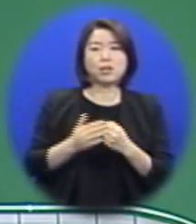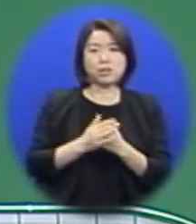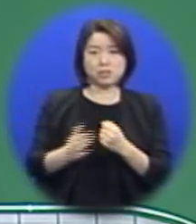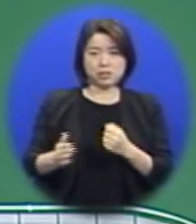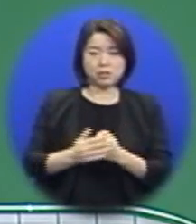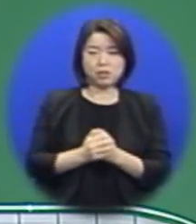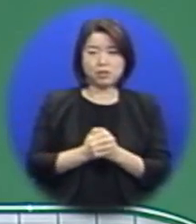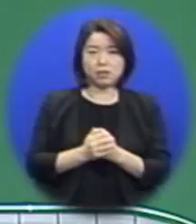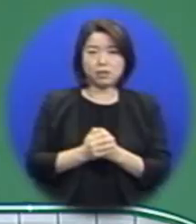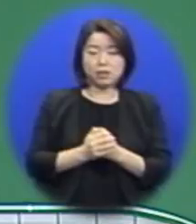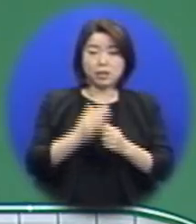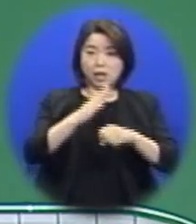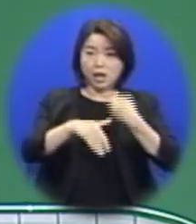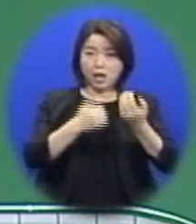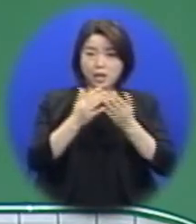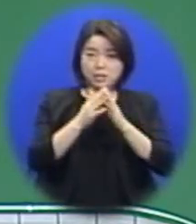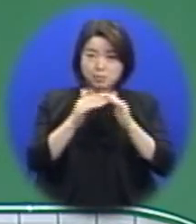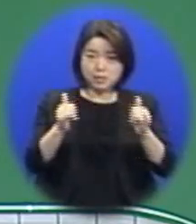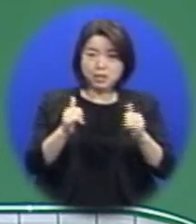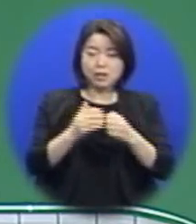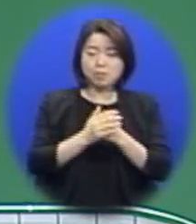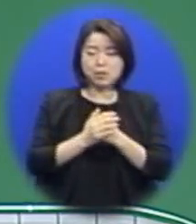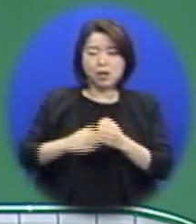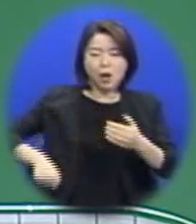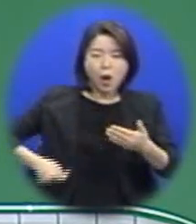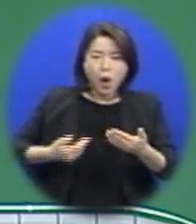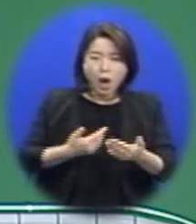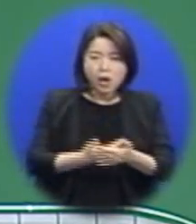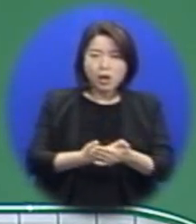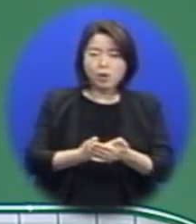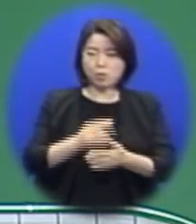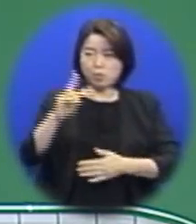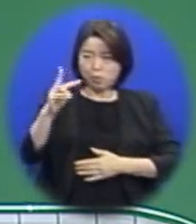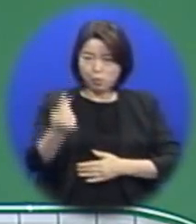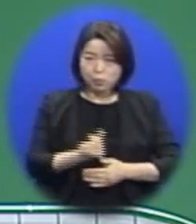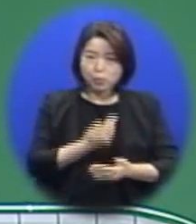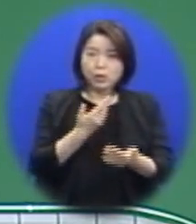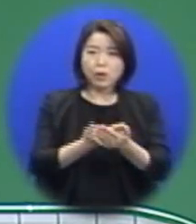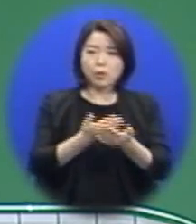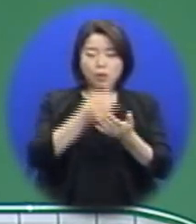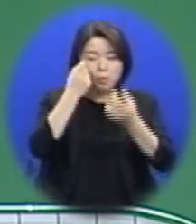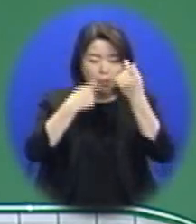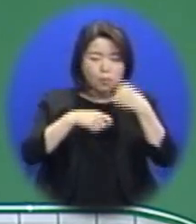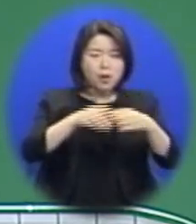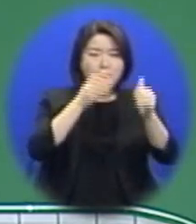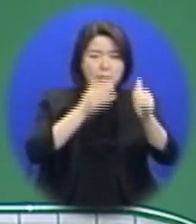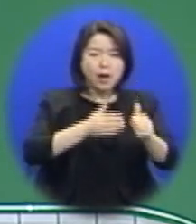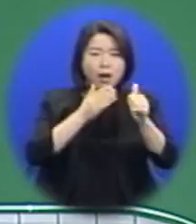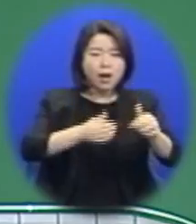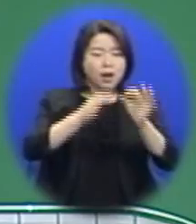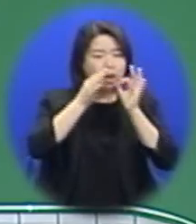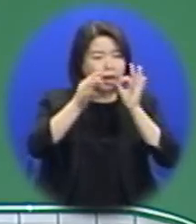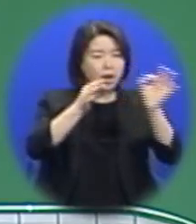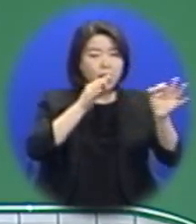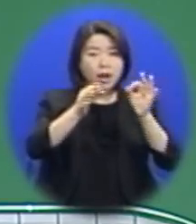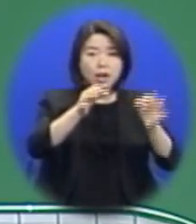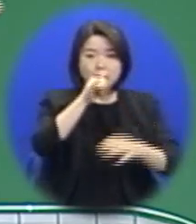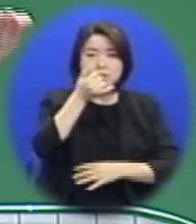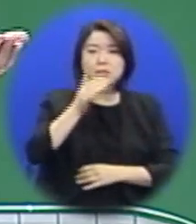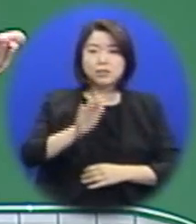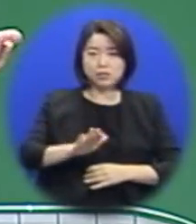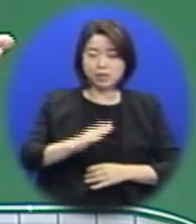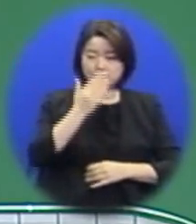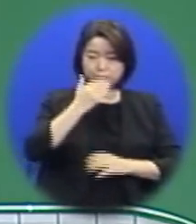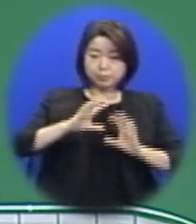그렇게 선지자들이 회개하고 주님께 돌아오라고 울면서 호소하고 그렇게 외쳤건만 이스라엘